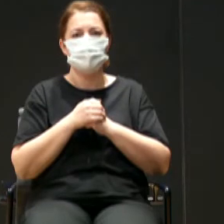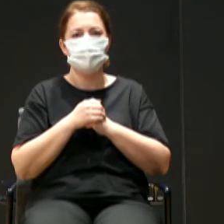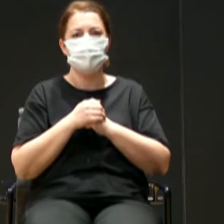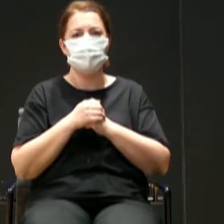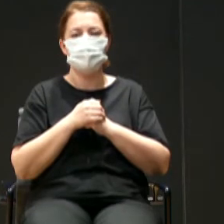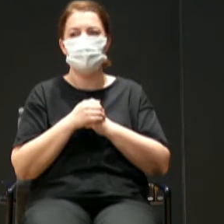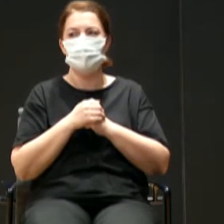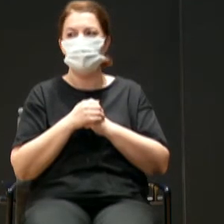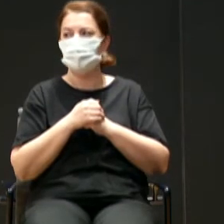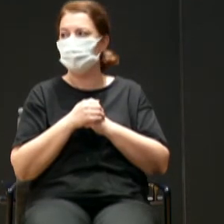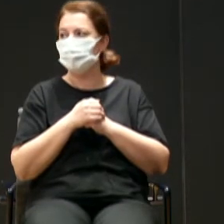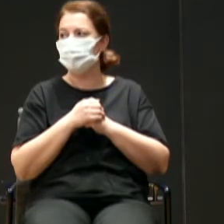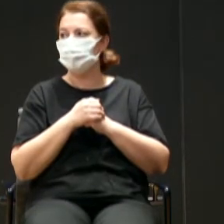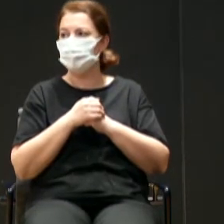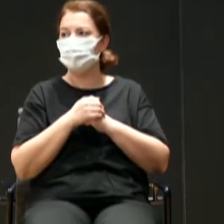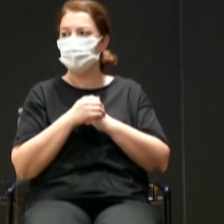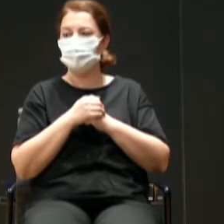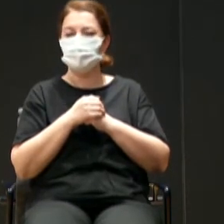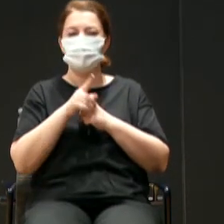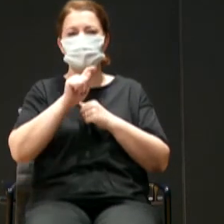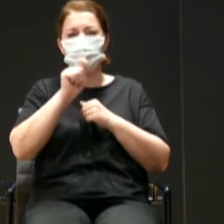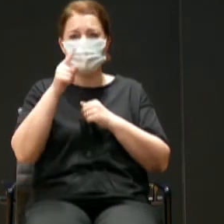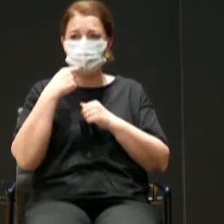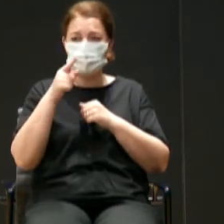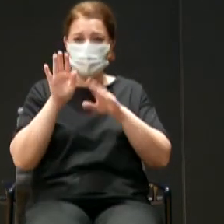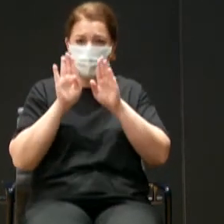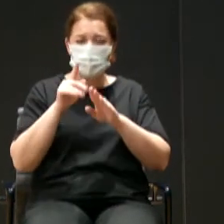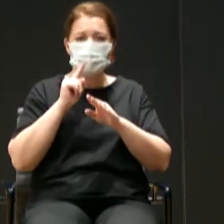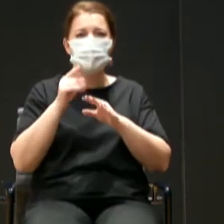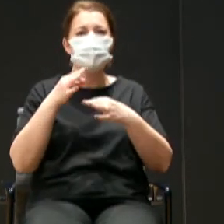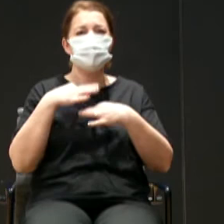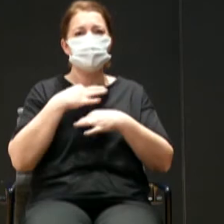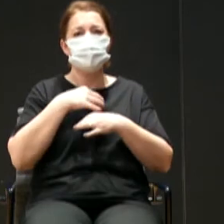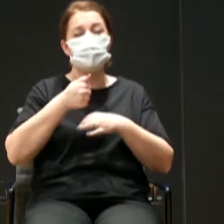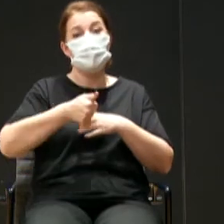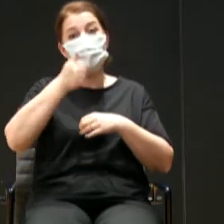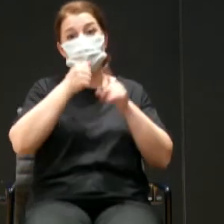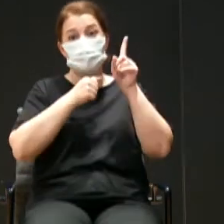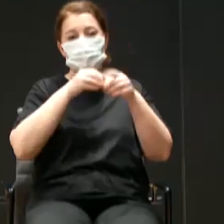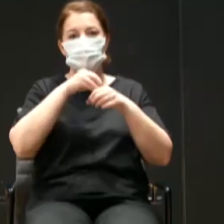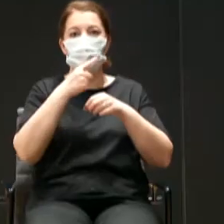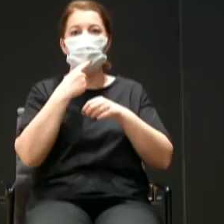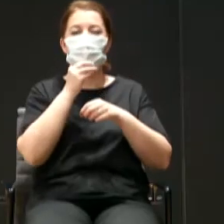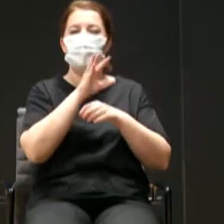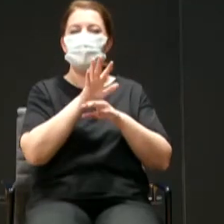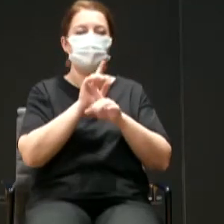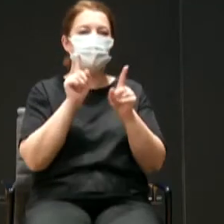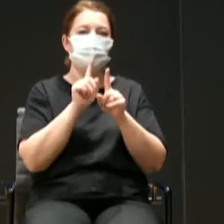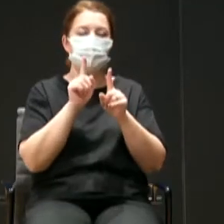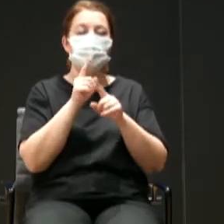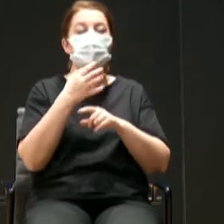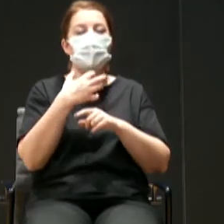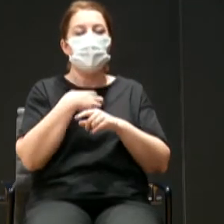uyarmanıza... Başkanım, uyarmanıza rağmen yine Sayın Başbakan'la alakalı bir şey söyledi. Bakın,